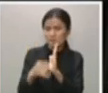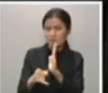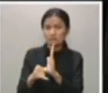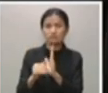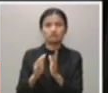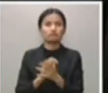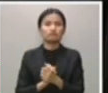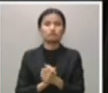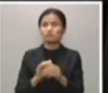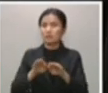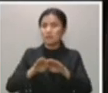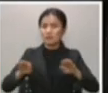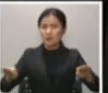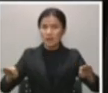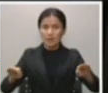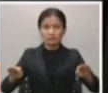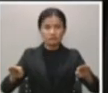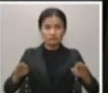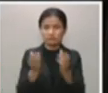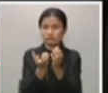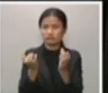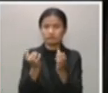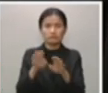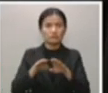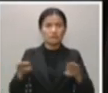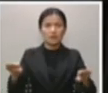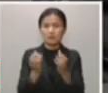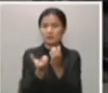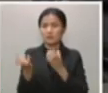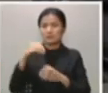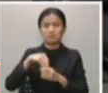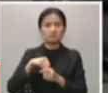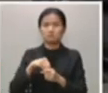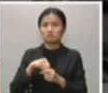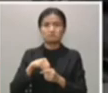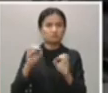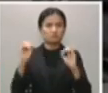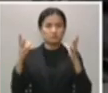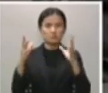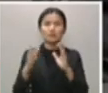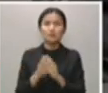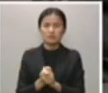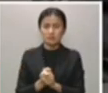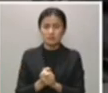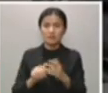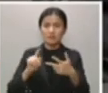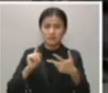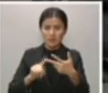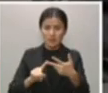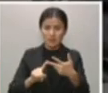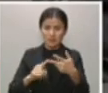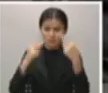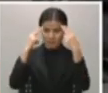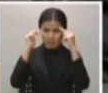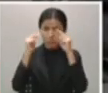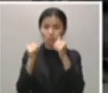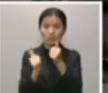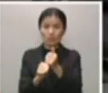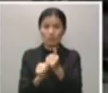ามมาตรฐานทางจริยธรรมอย่างร้ายแรง3นายวิษณุเครืองามรองนายกรัฐมน